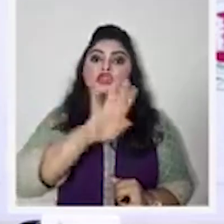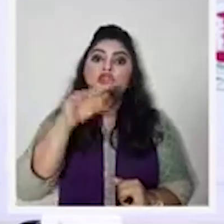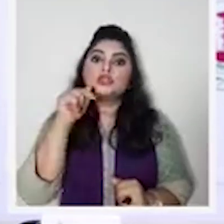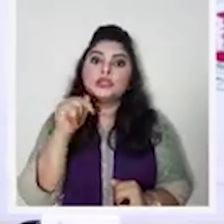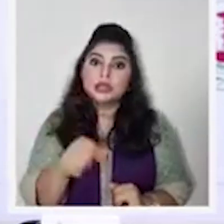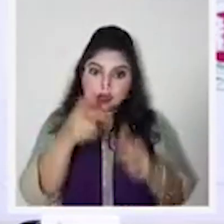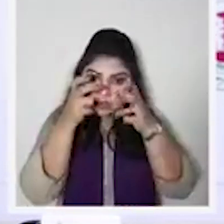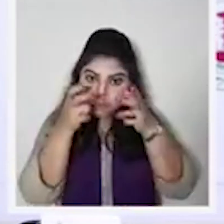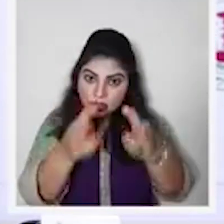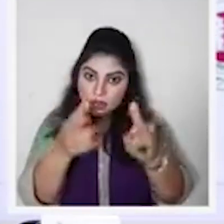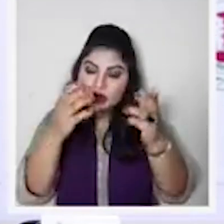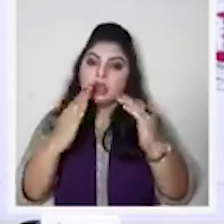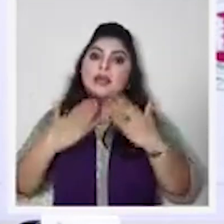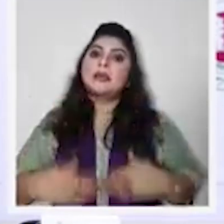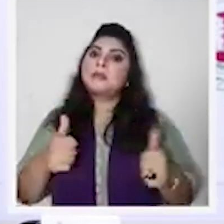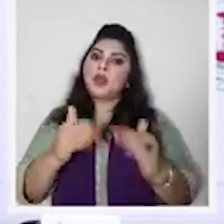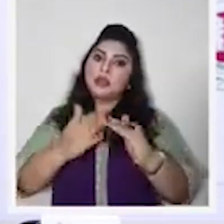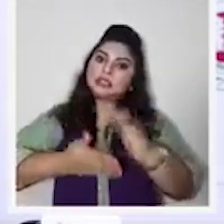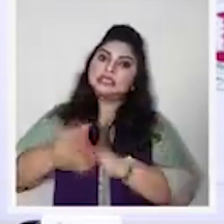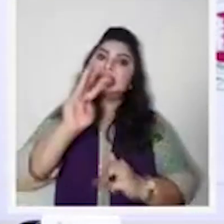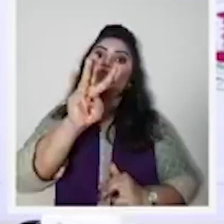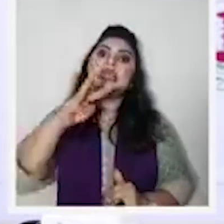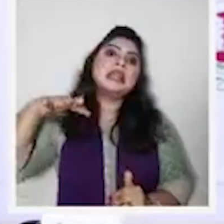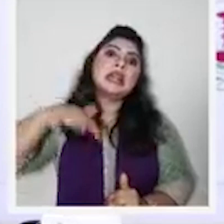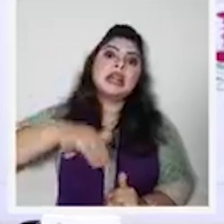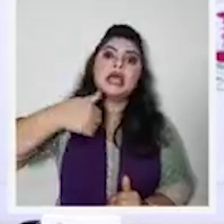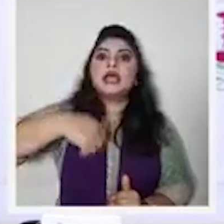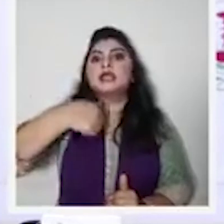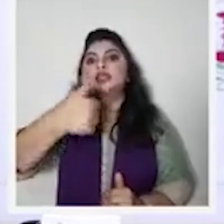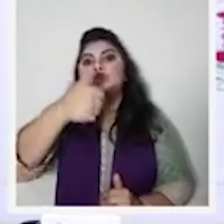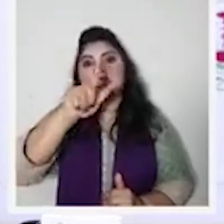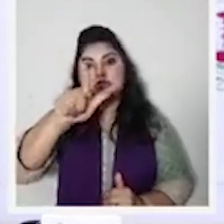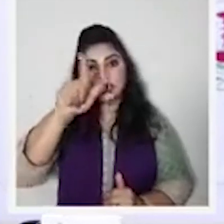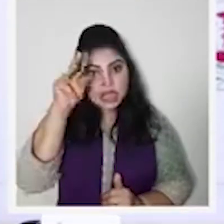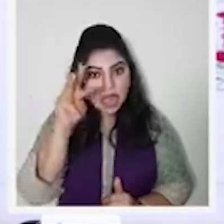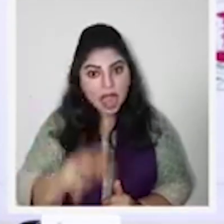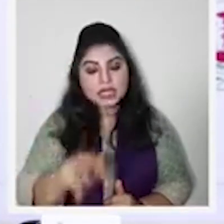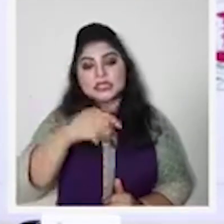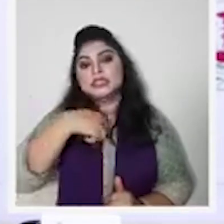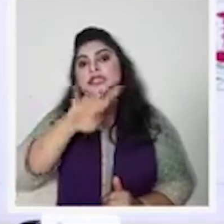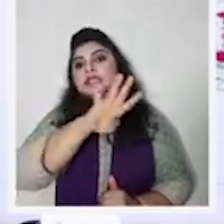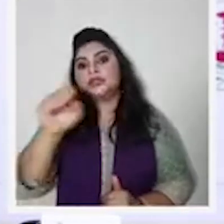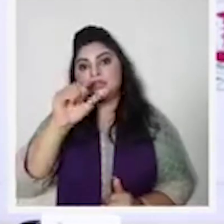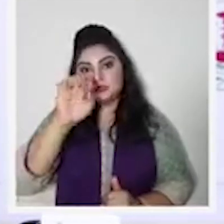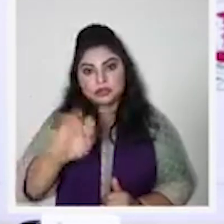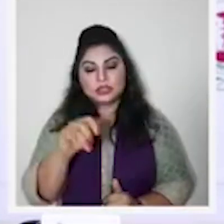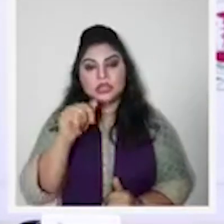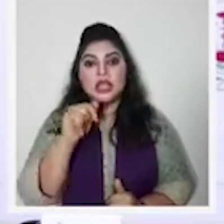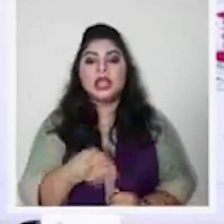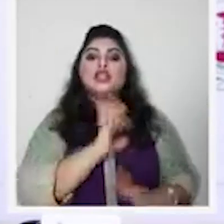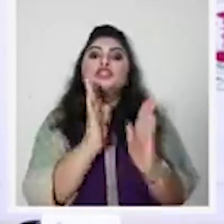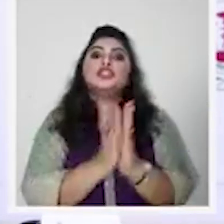407,311 জন। 24 ঘন্টায় কোয়ারেন্টাইন থেকে মুক্ত হয়েছেন 2,314 জন এবং এ পর্যন্ত কোয়ারেন্টাইন থেকে ছাড় পেয়েছেন